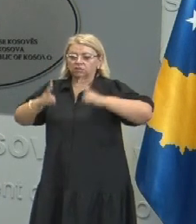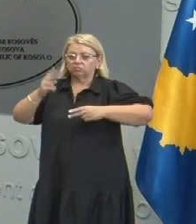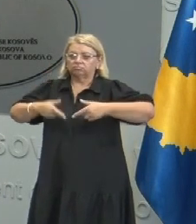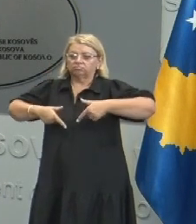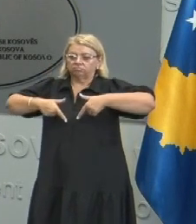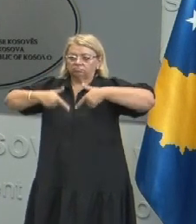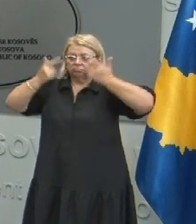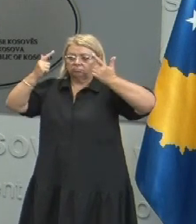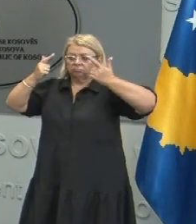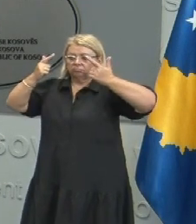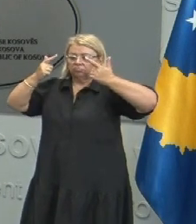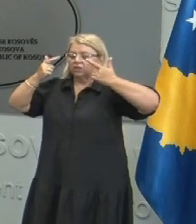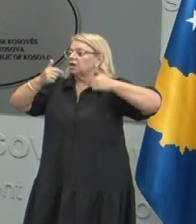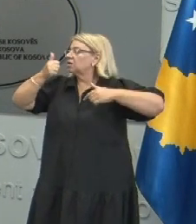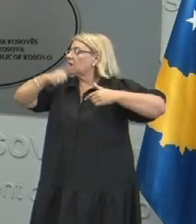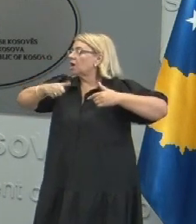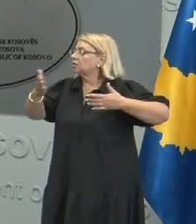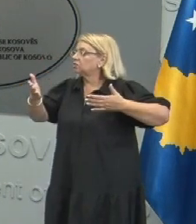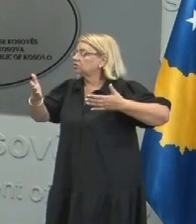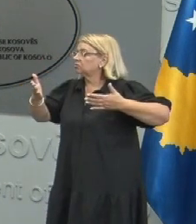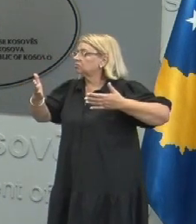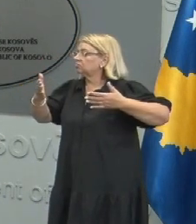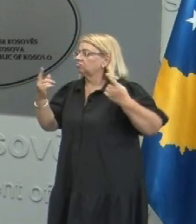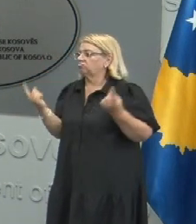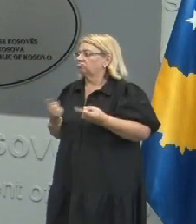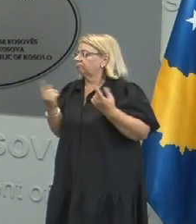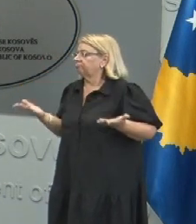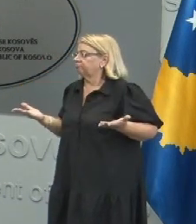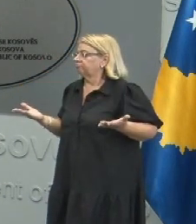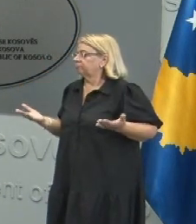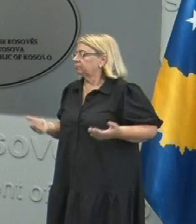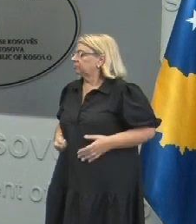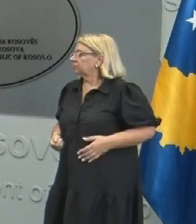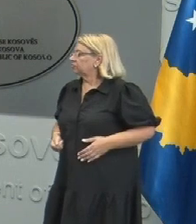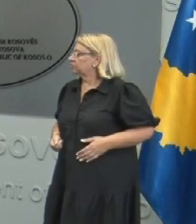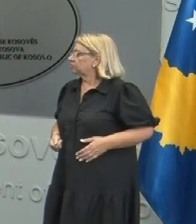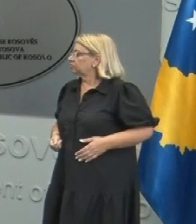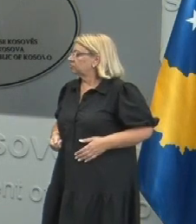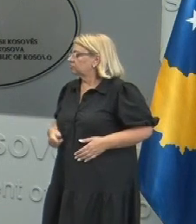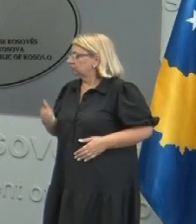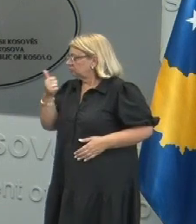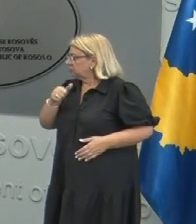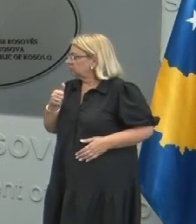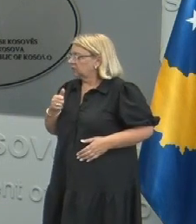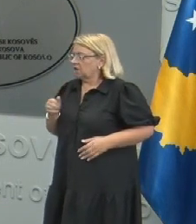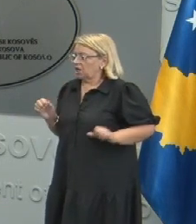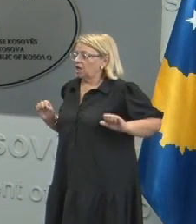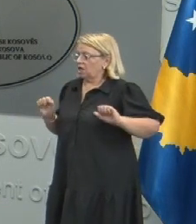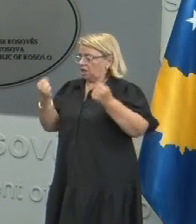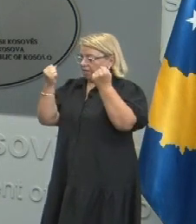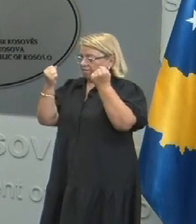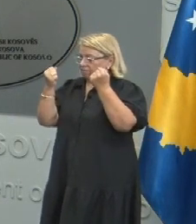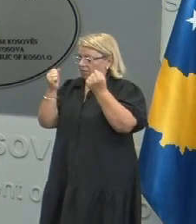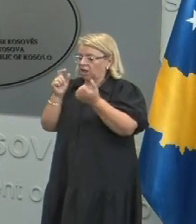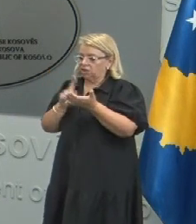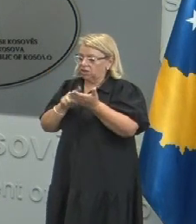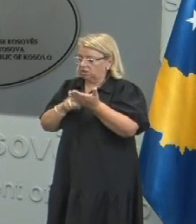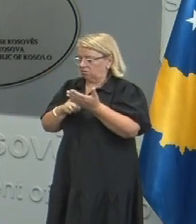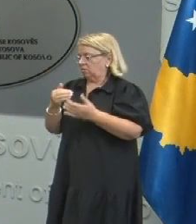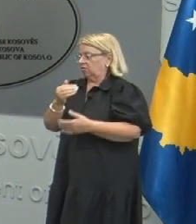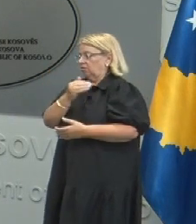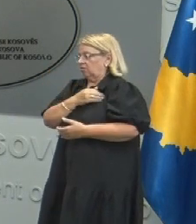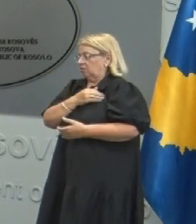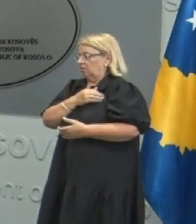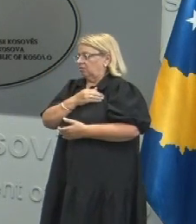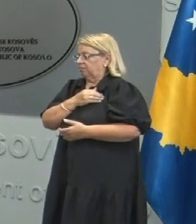do të ndodhë dhe çka nuk do të ndodhë. Sa i përket grevës paralajmëruar, ne kemi pasur komunikim të vazhdueshëm me